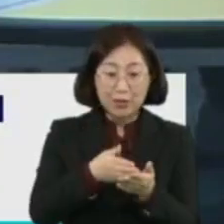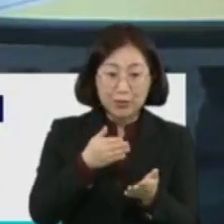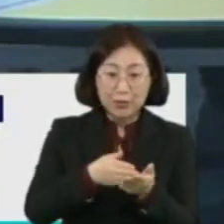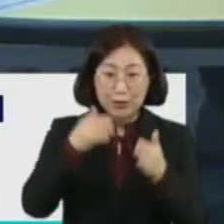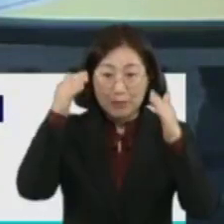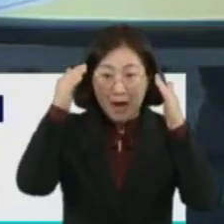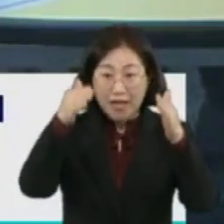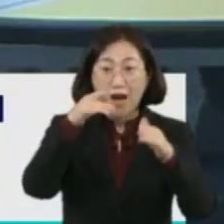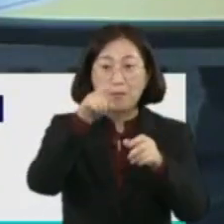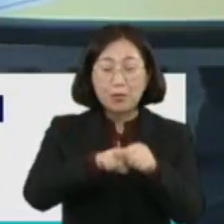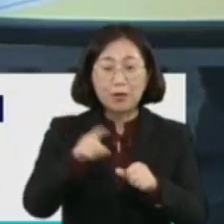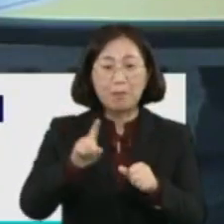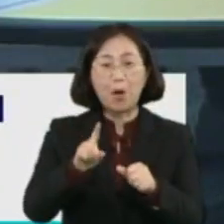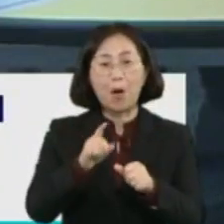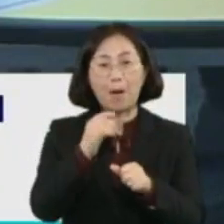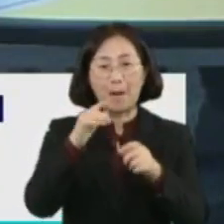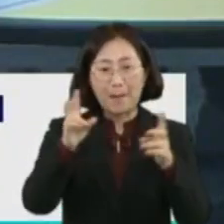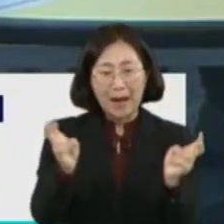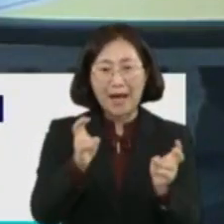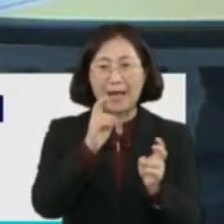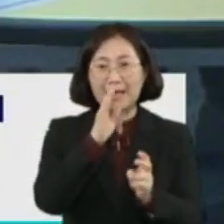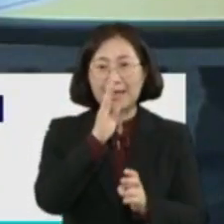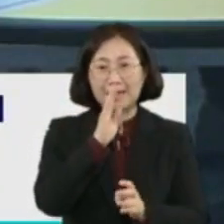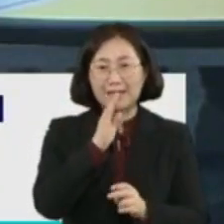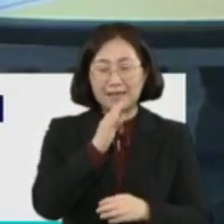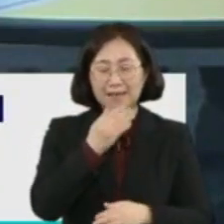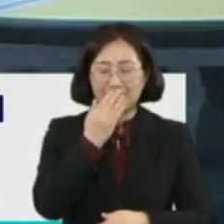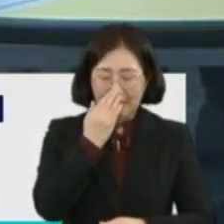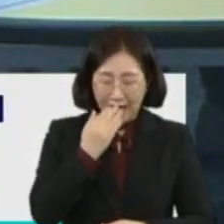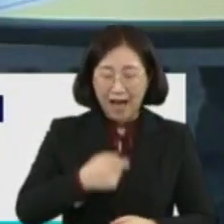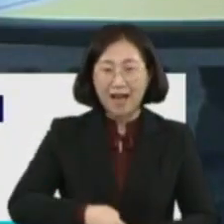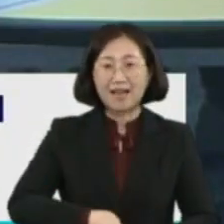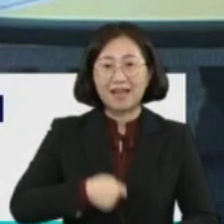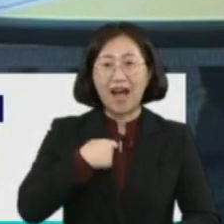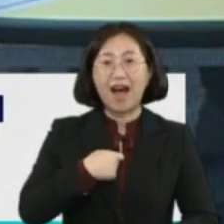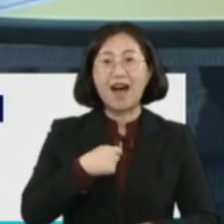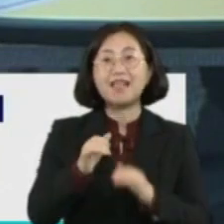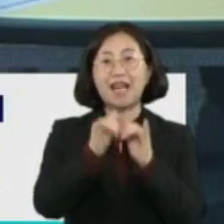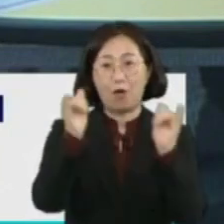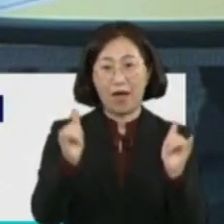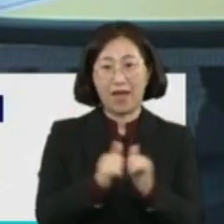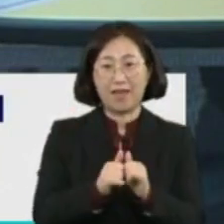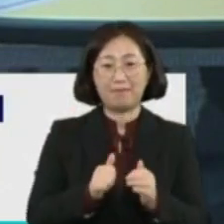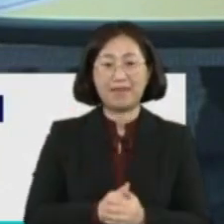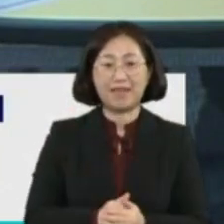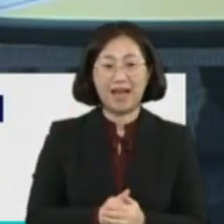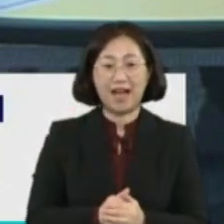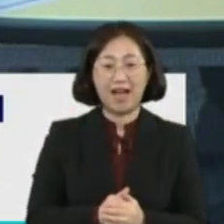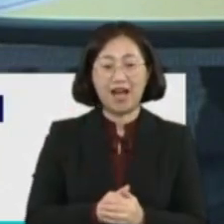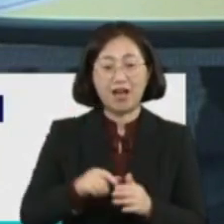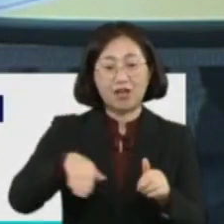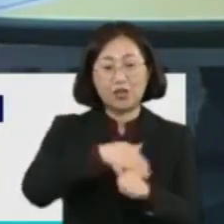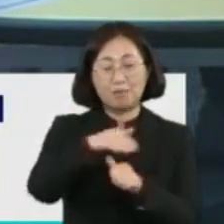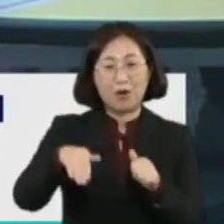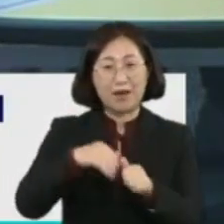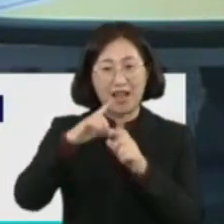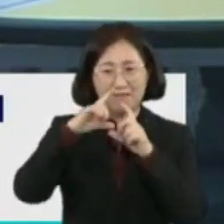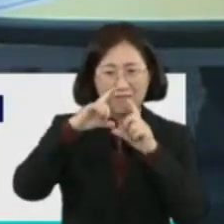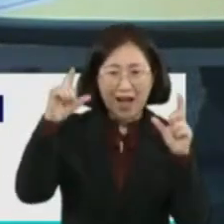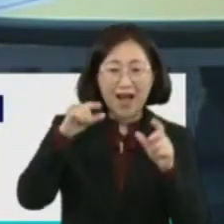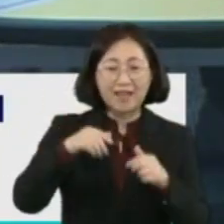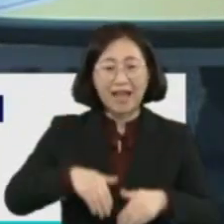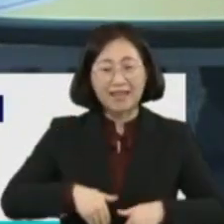가치를 착한 사회로 정했습니다. 많은 시민이 새해 보고 싶은 뉴스 역시 우리 곁에 따뜻한 영웅 이야기를 꼽고